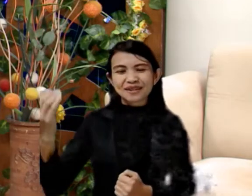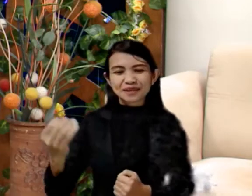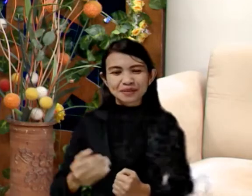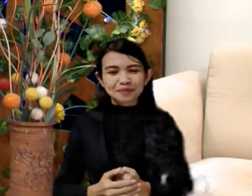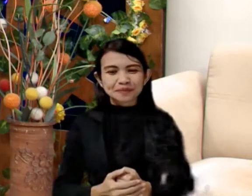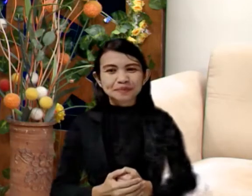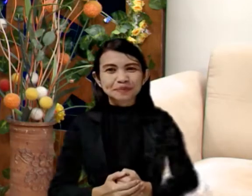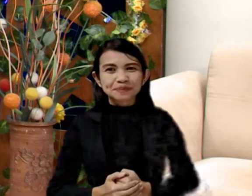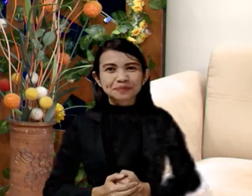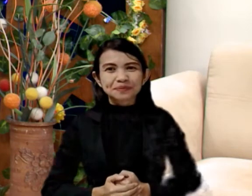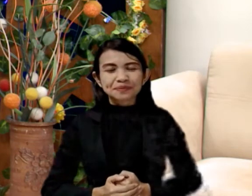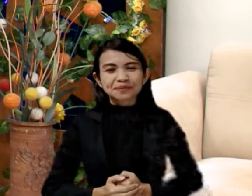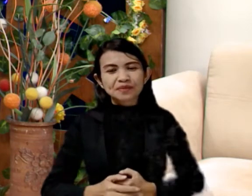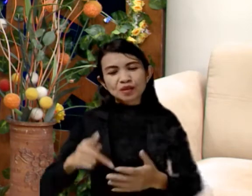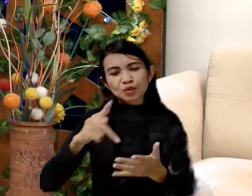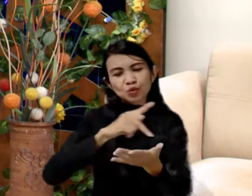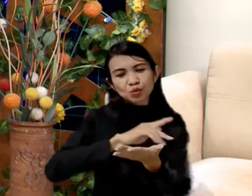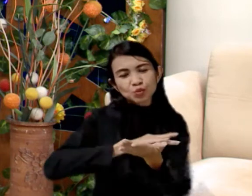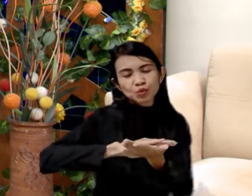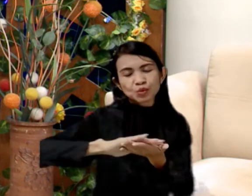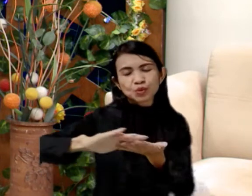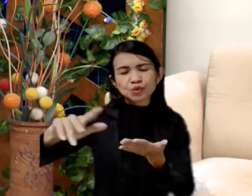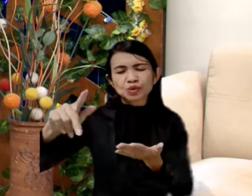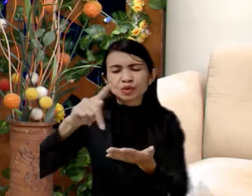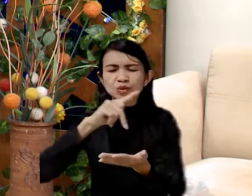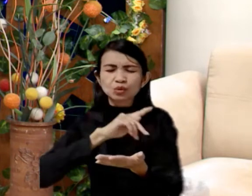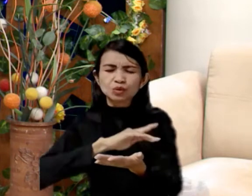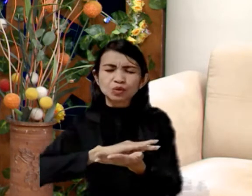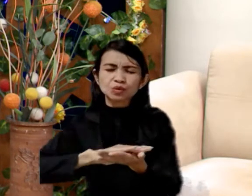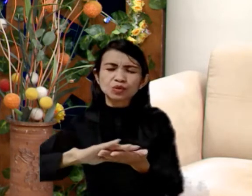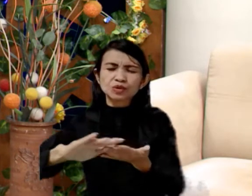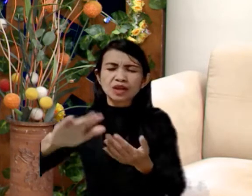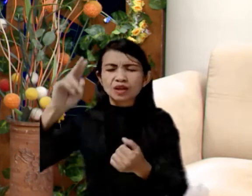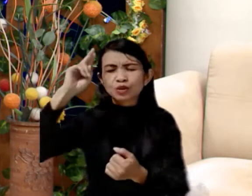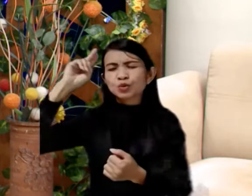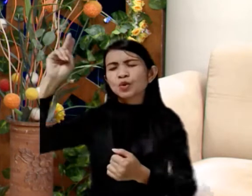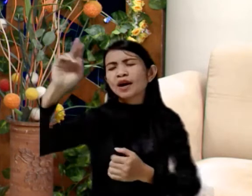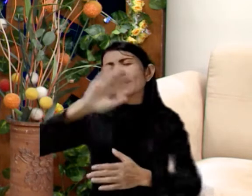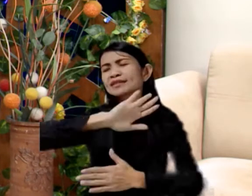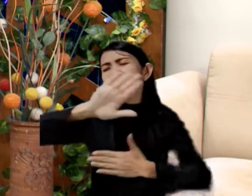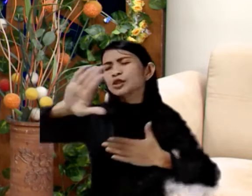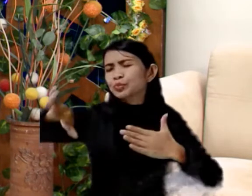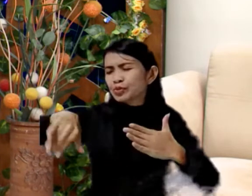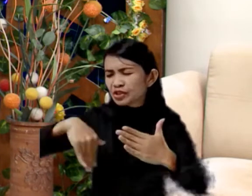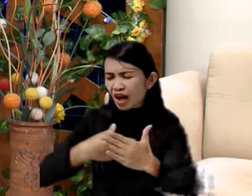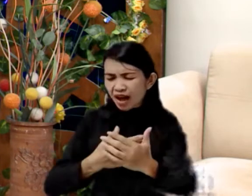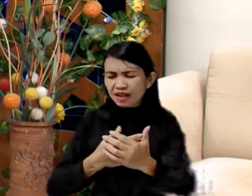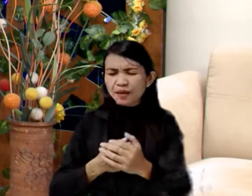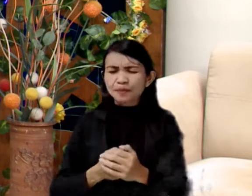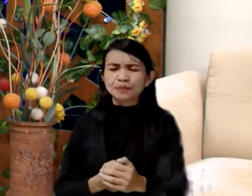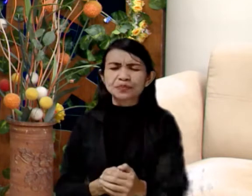Kudus, kudus, kuduslah Tuhan semesta alam. Terpujilah Engkau ya Tuhan,